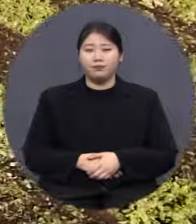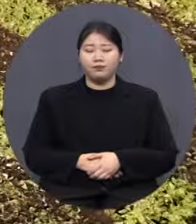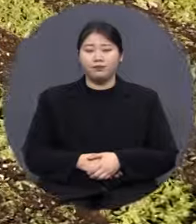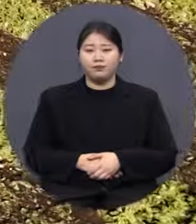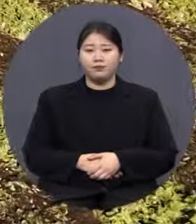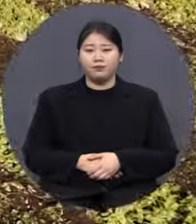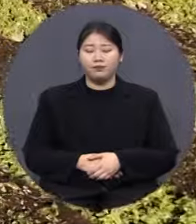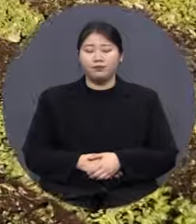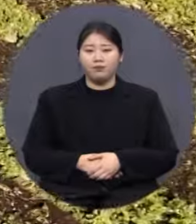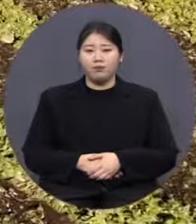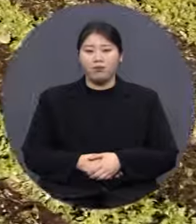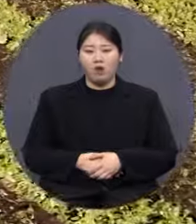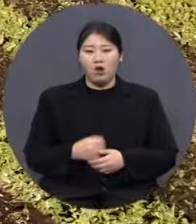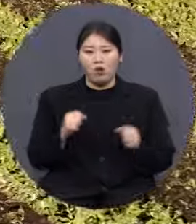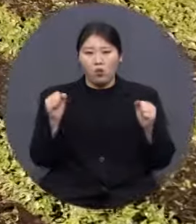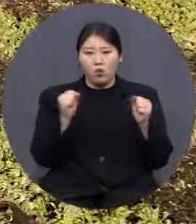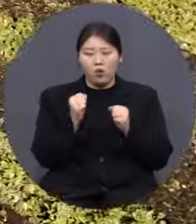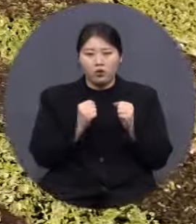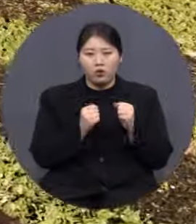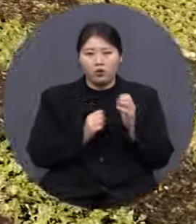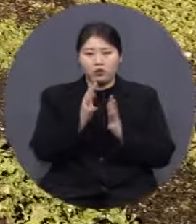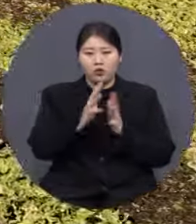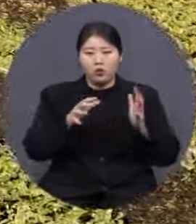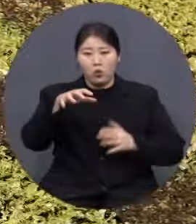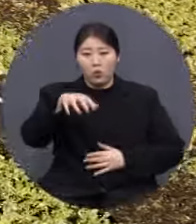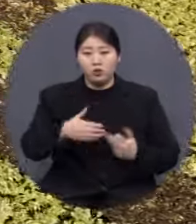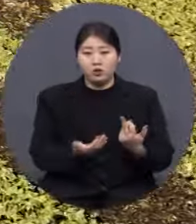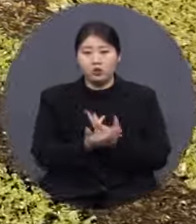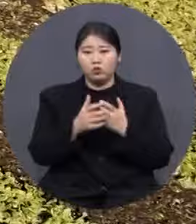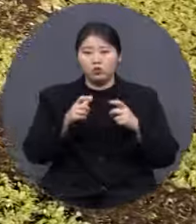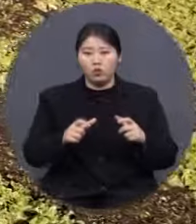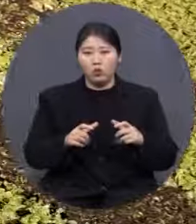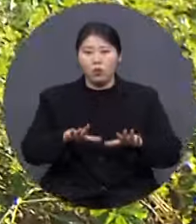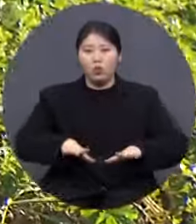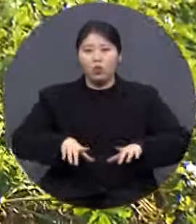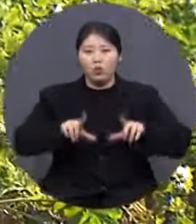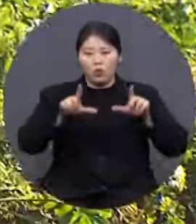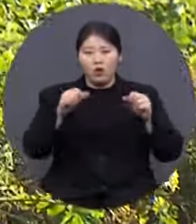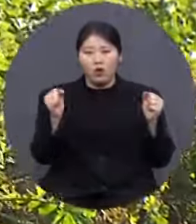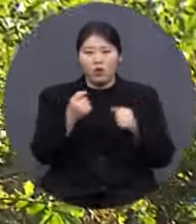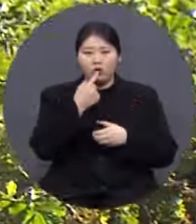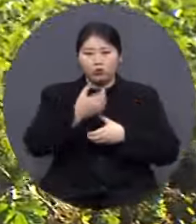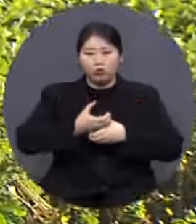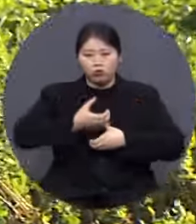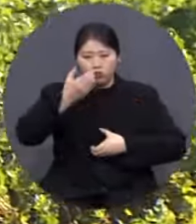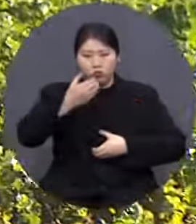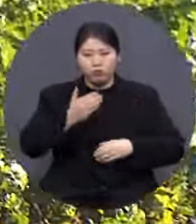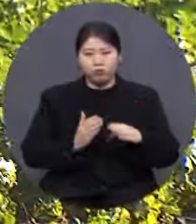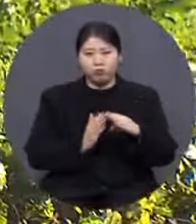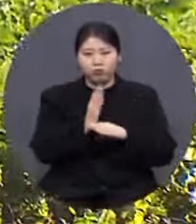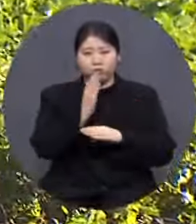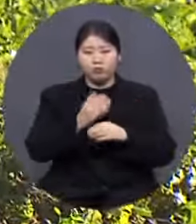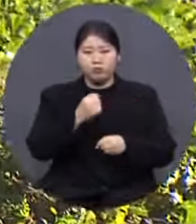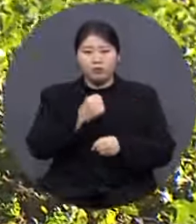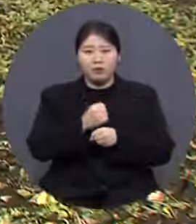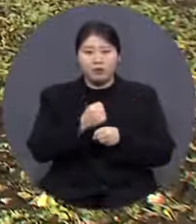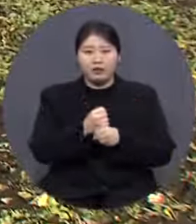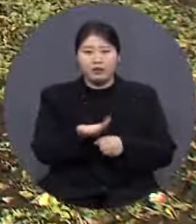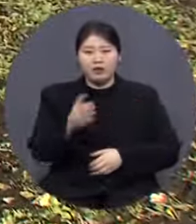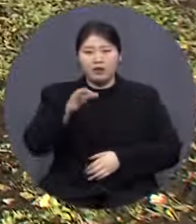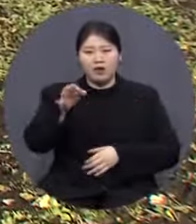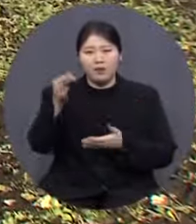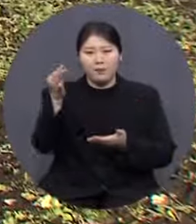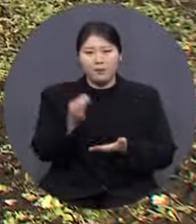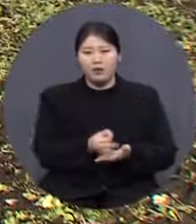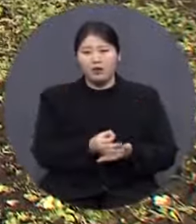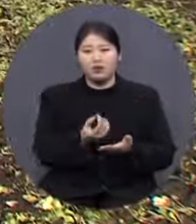기자입니다 월동채소 주산지인 제주도 올해 월동무 농사가 풍작을 잃었지만 가격 하락세를 치 못하